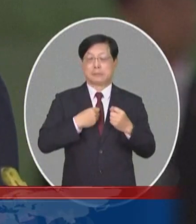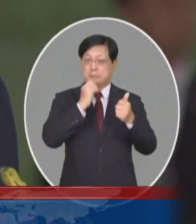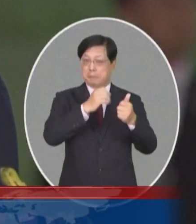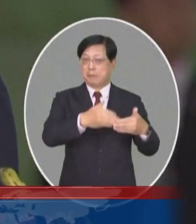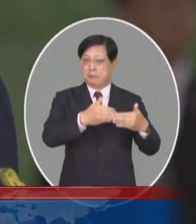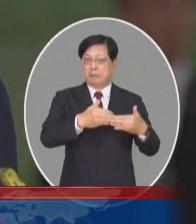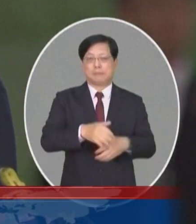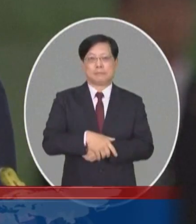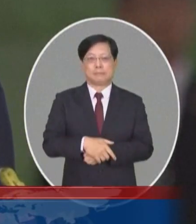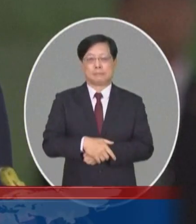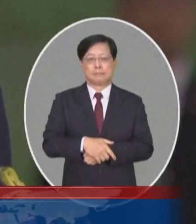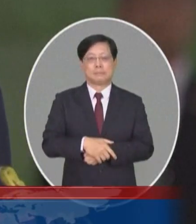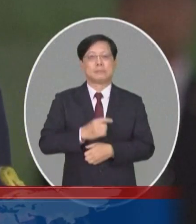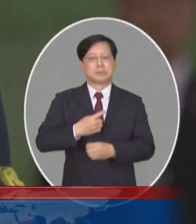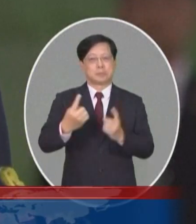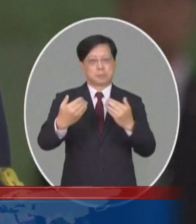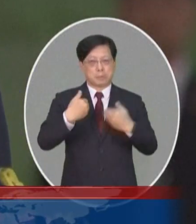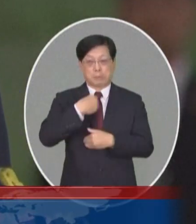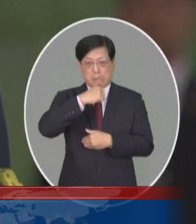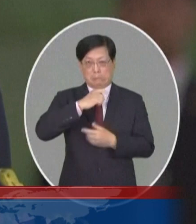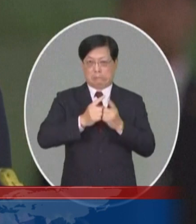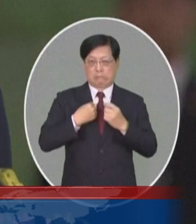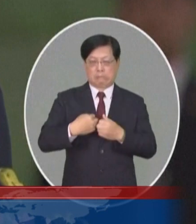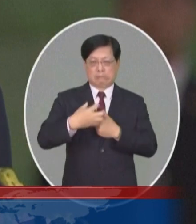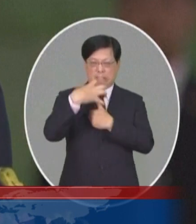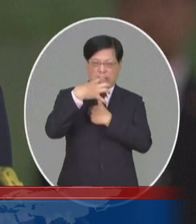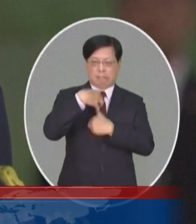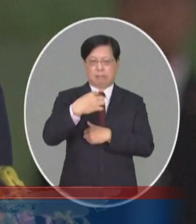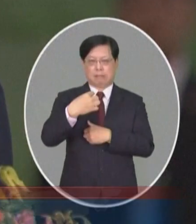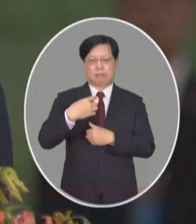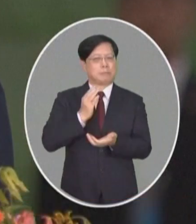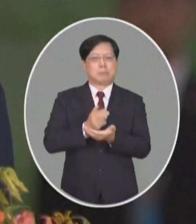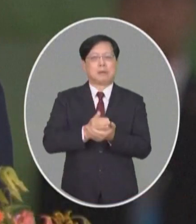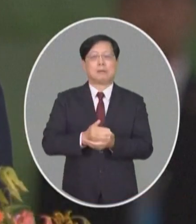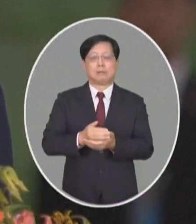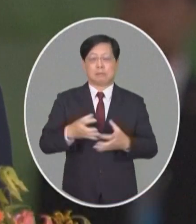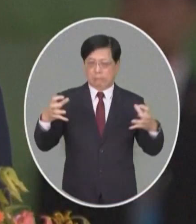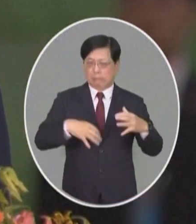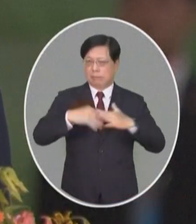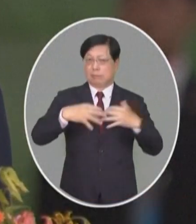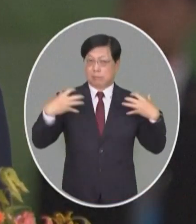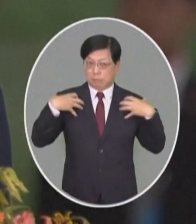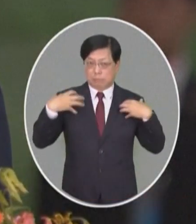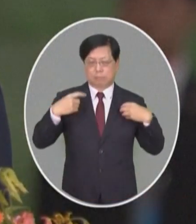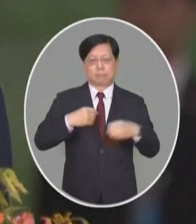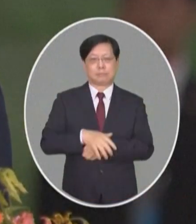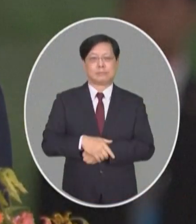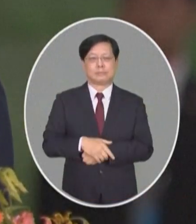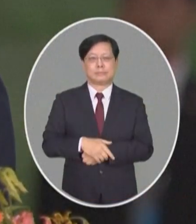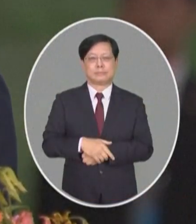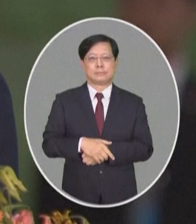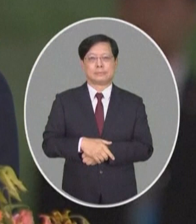Prav tako pozivam Kitajsko naj preneha s političnim in vojaškim ustrahovanjem Tajvana ter skupaj z nami sodeluje pri vzdrževanju miru